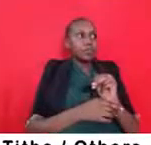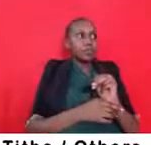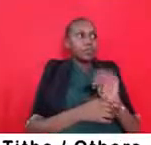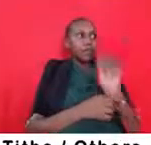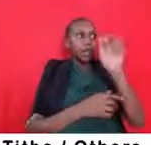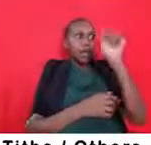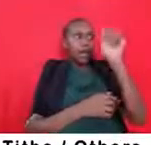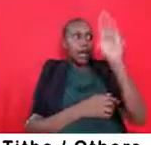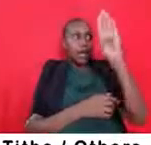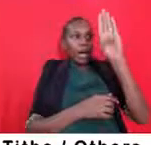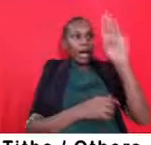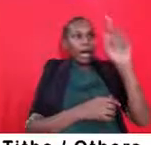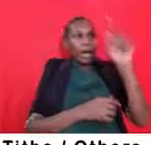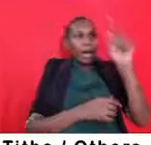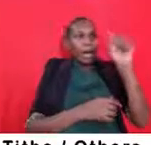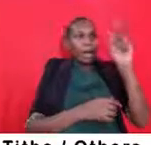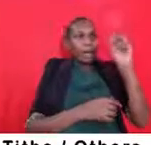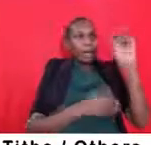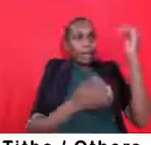Abraham, asante sana.